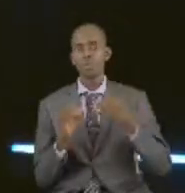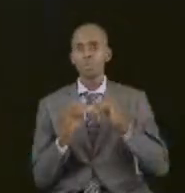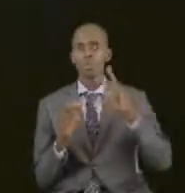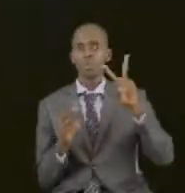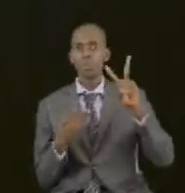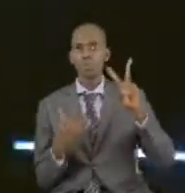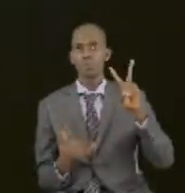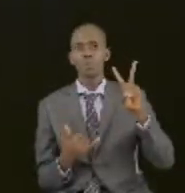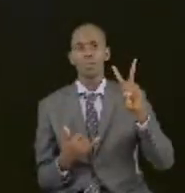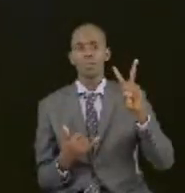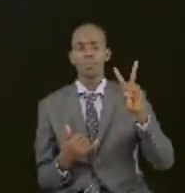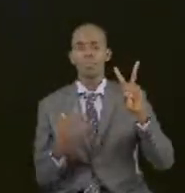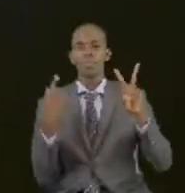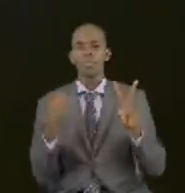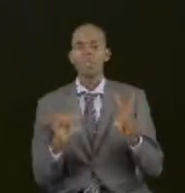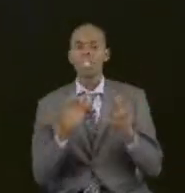événements